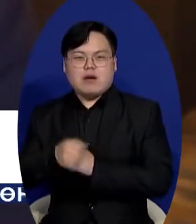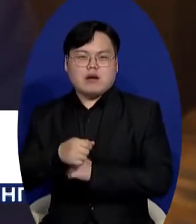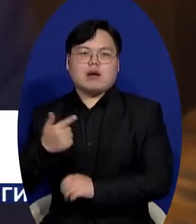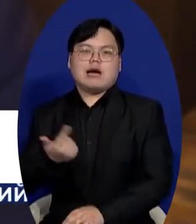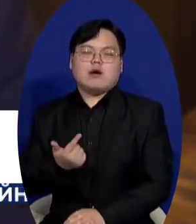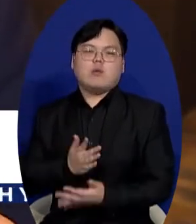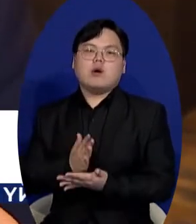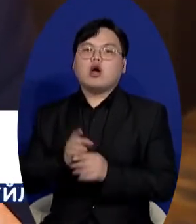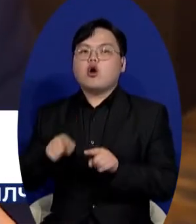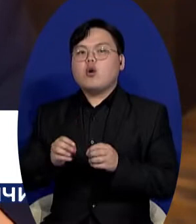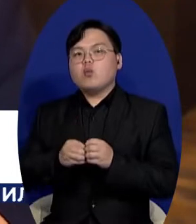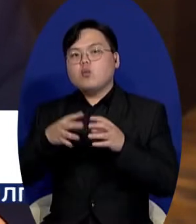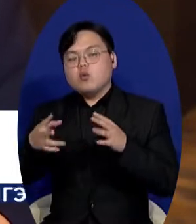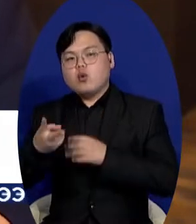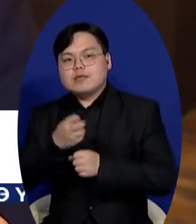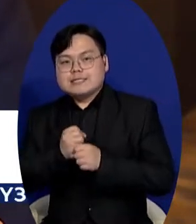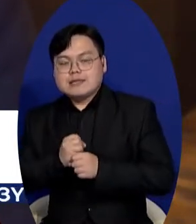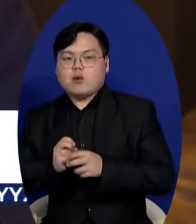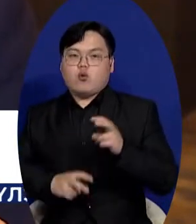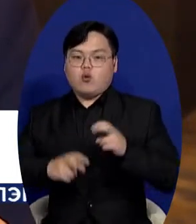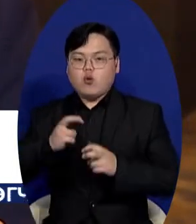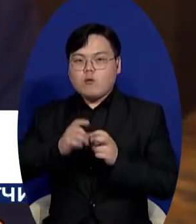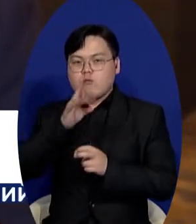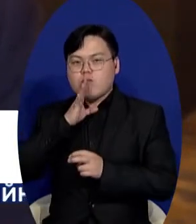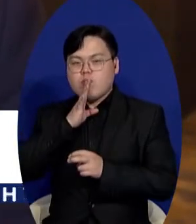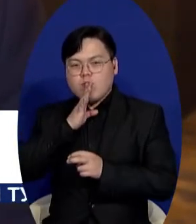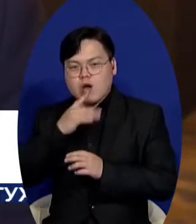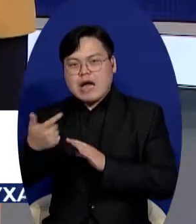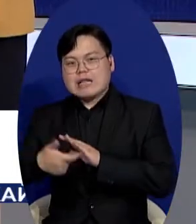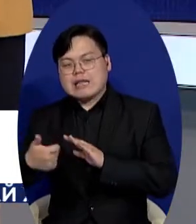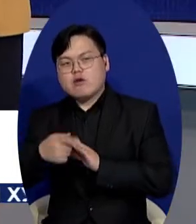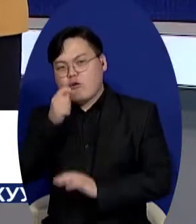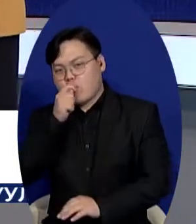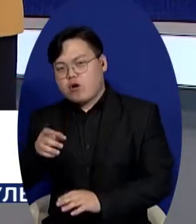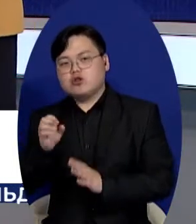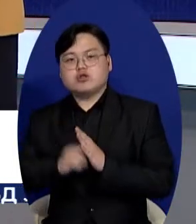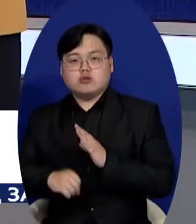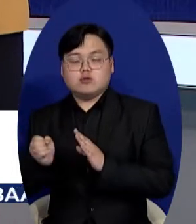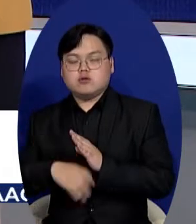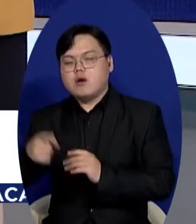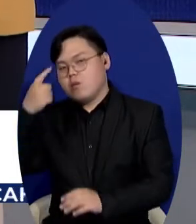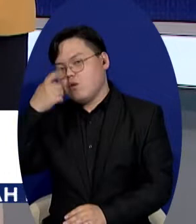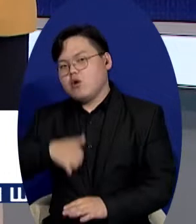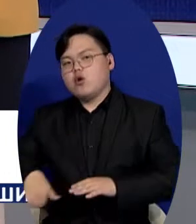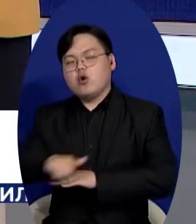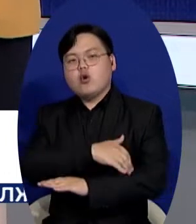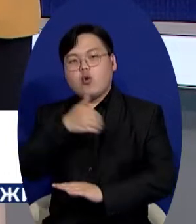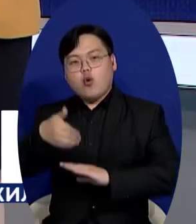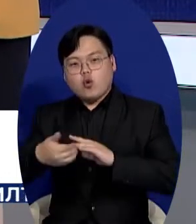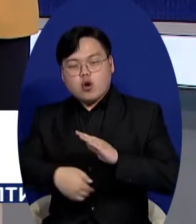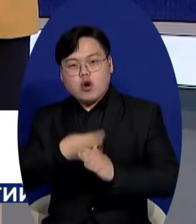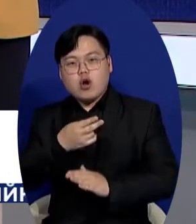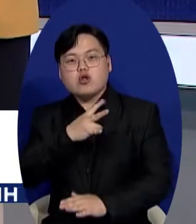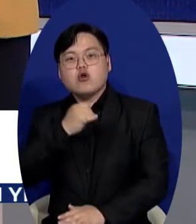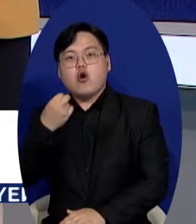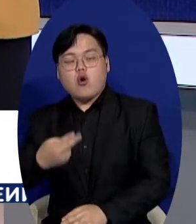Тийм болохоор бүтээн байгуулалт явуулах, үйлдвэрлэл явуулах гэж бол тэр гайлнуудаас нь өгөх хэрэгтэй байна. Манай улсад уулуурхаан нөөц дуусахад л нөхөн сэргээлтийн асуудлыг